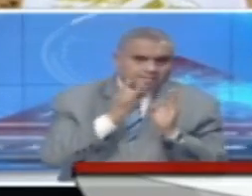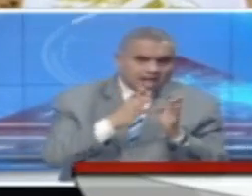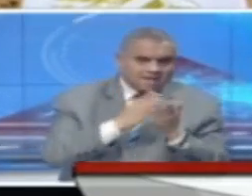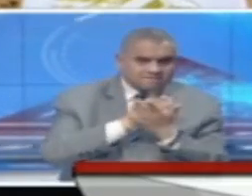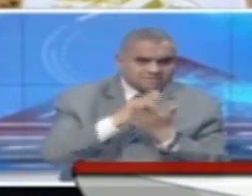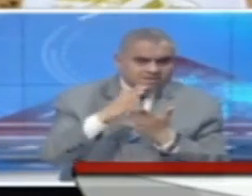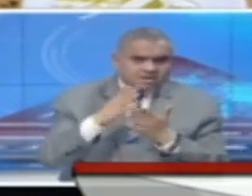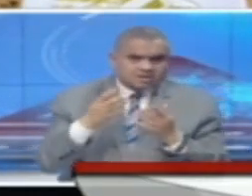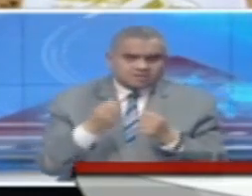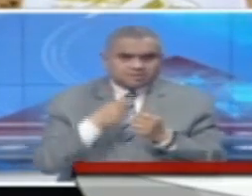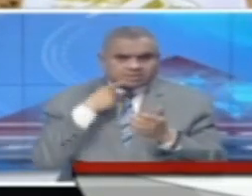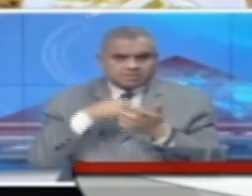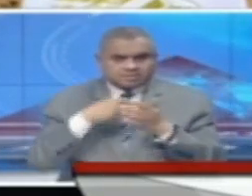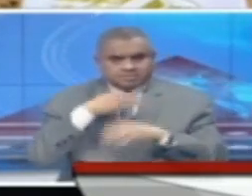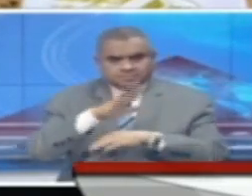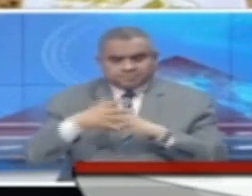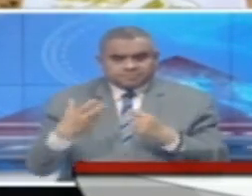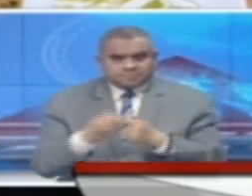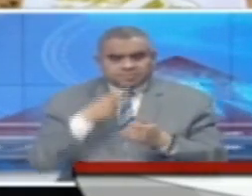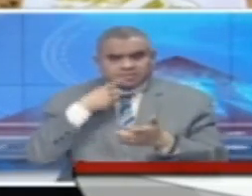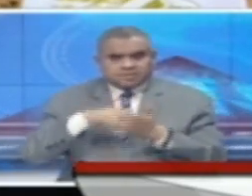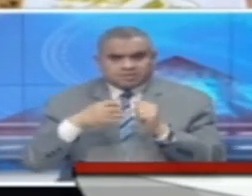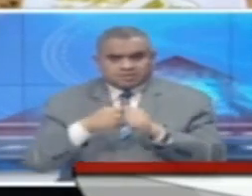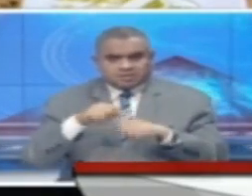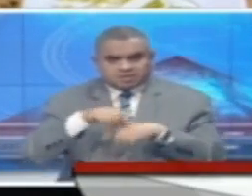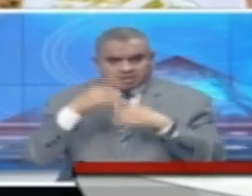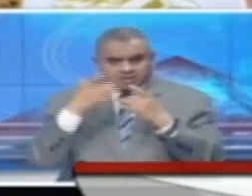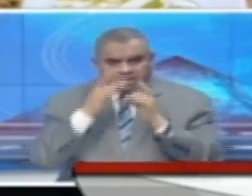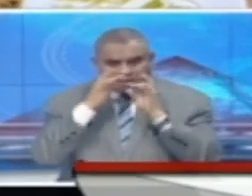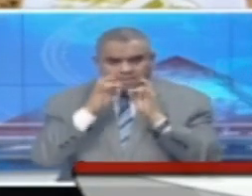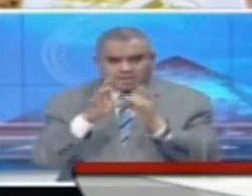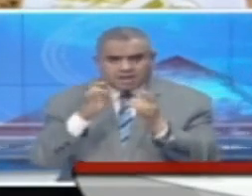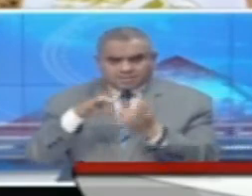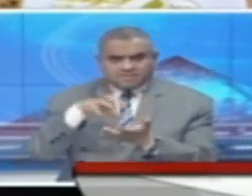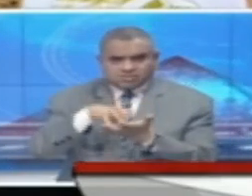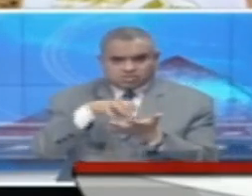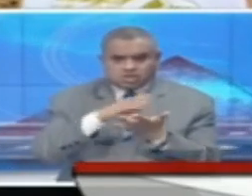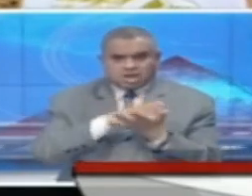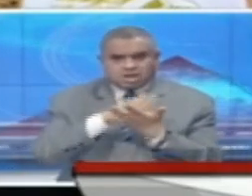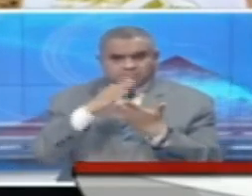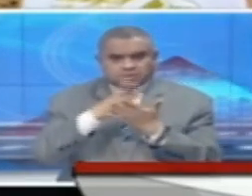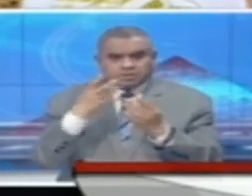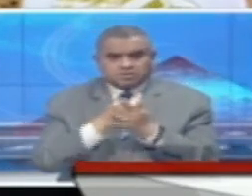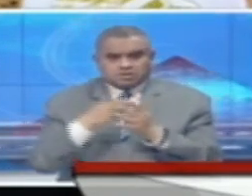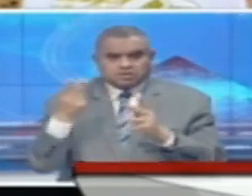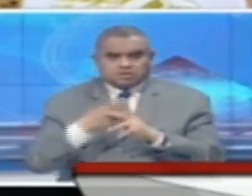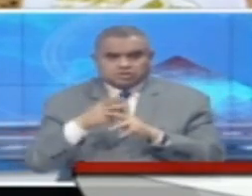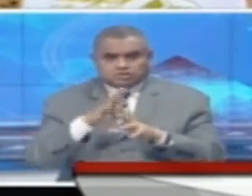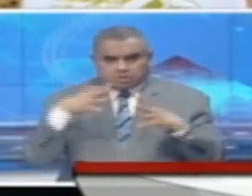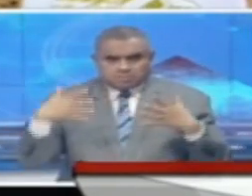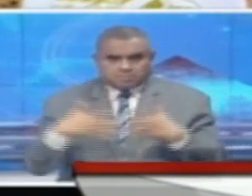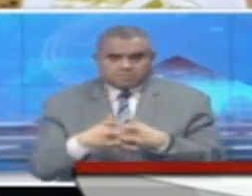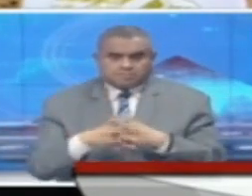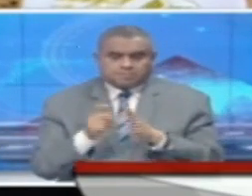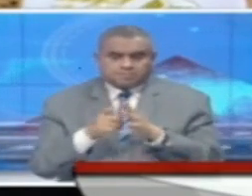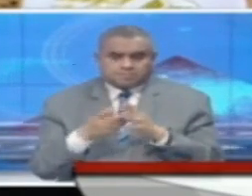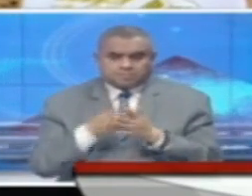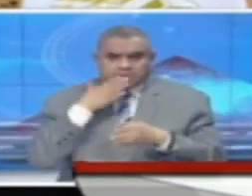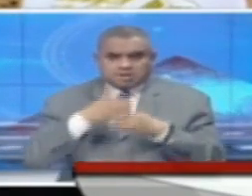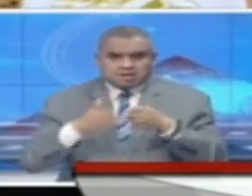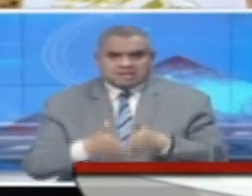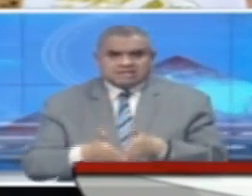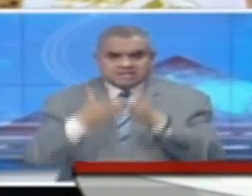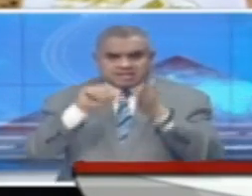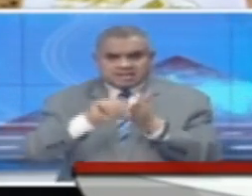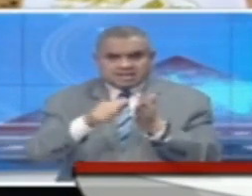عالي التكلفة أو منخفض التكلفة، أو حتى العشوائيات اللي هي بيتم نقل المواطنين مجانا إلى مساكن جديدة على